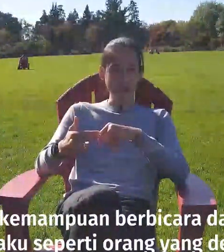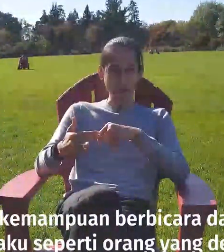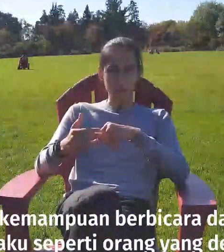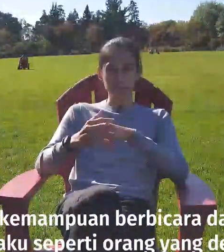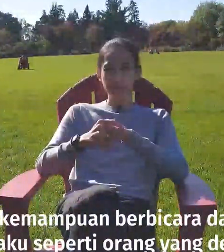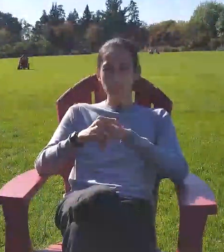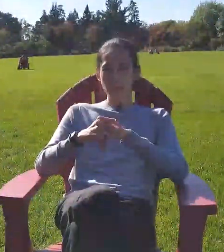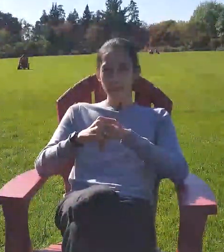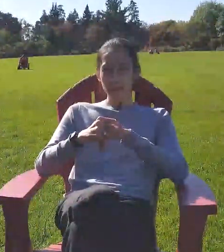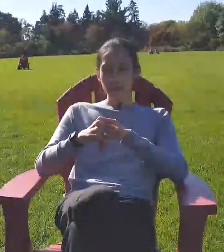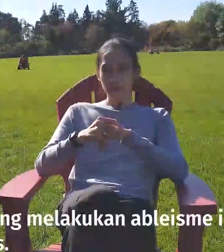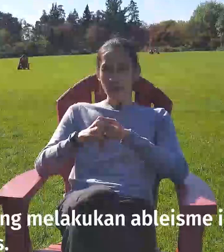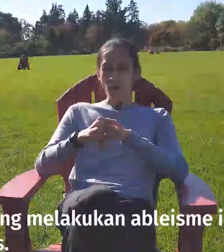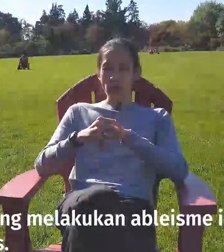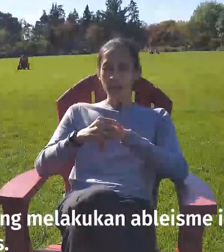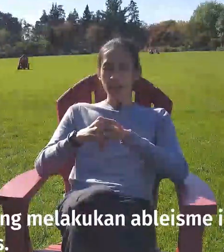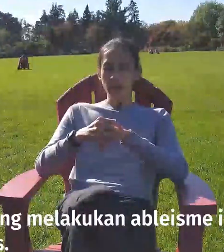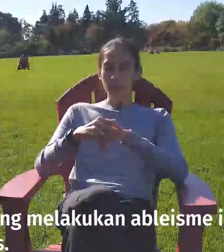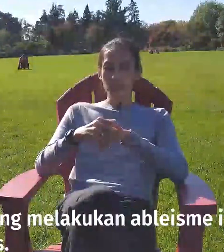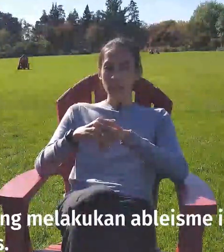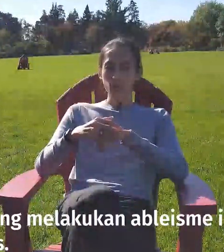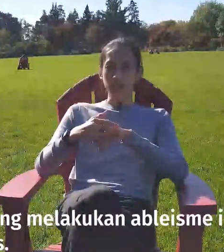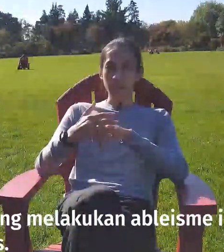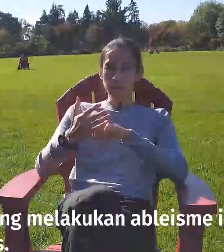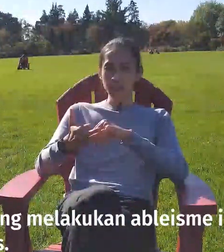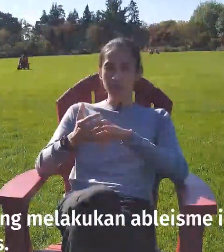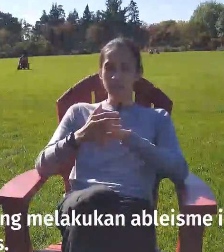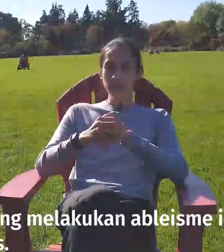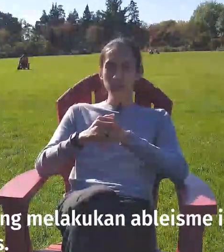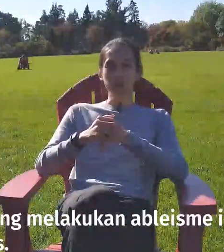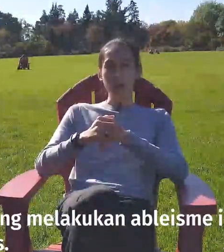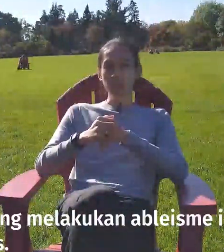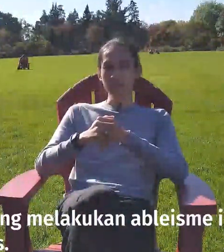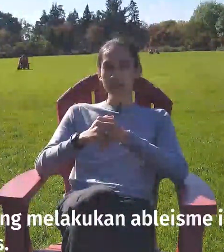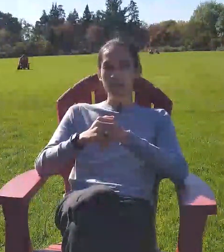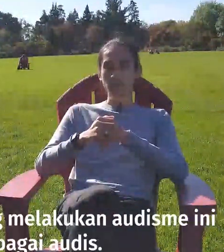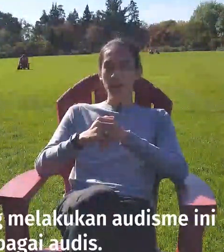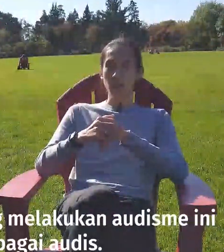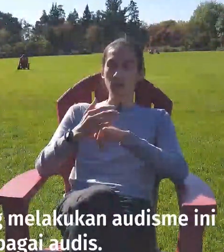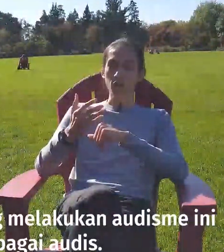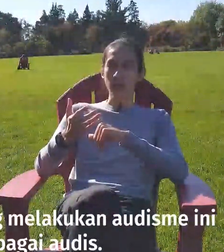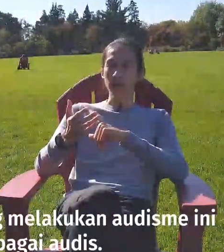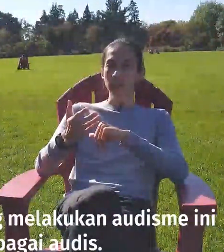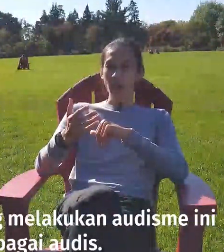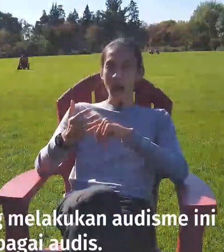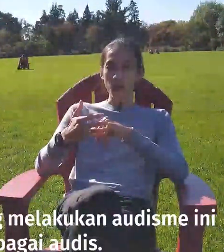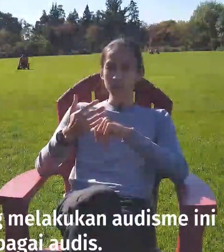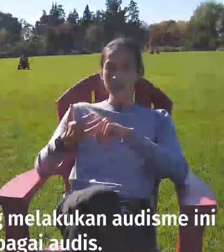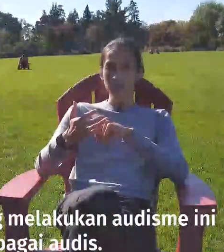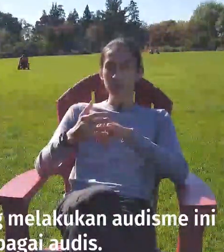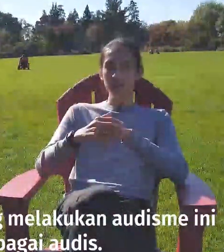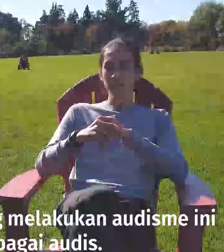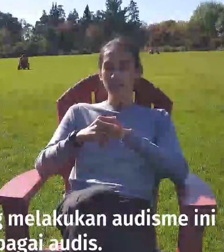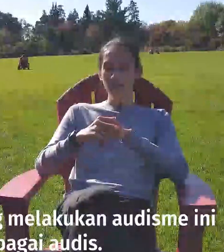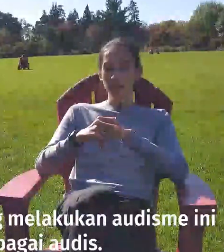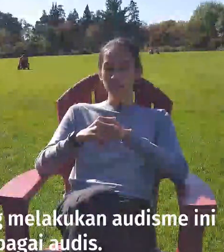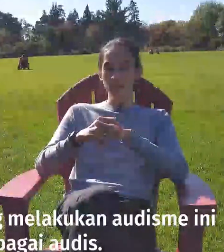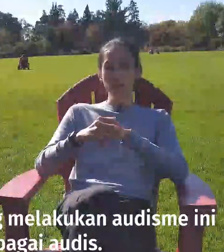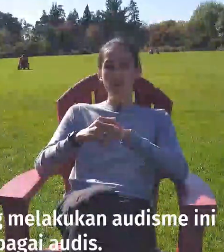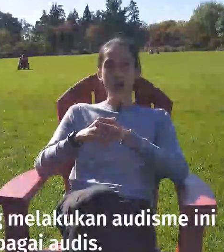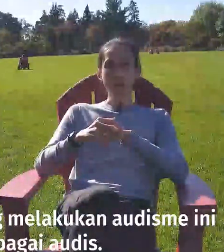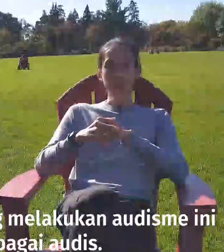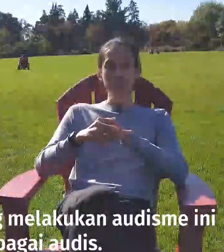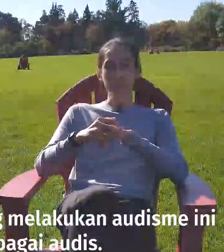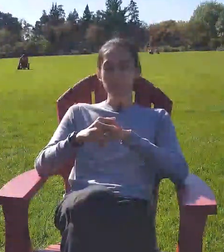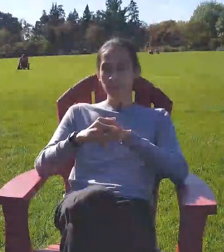yang dengar nah orang yang melakukan iblisme ini disebut iblis orang yang melakukan audisme ini